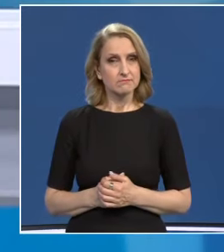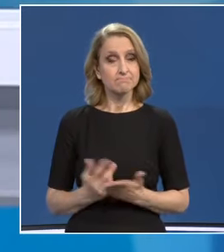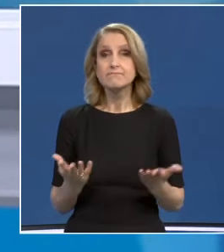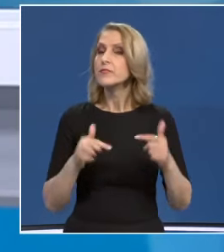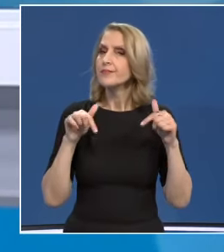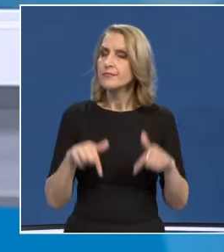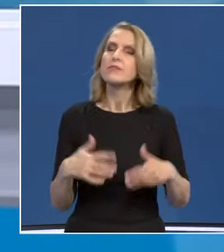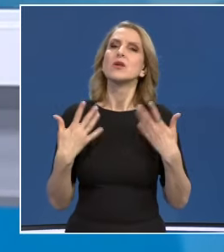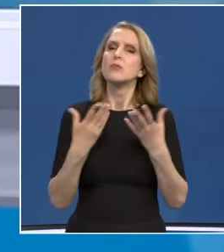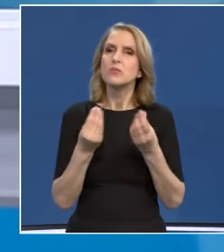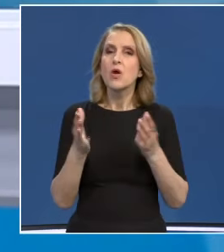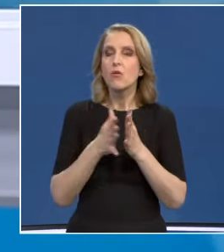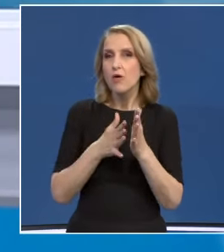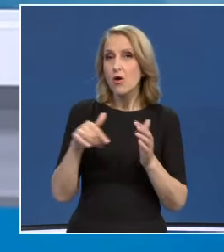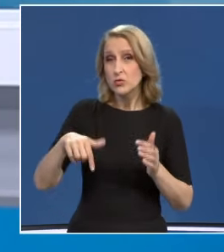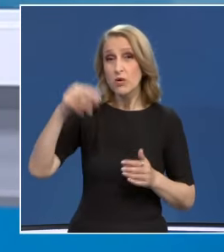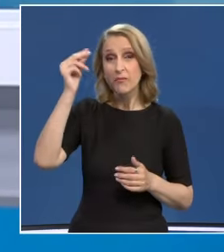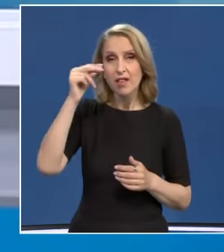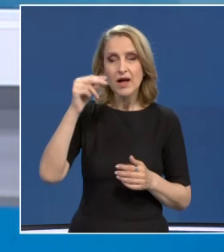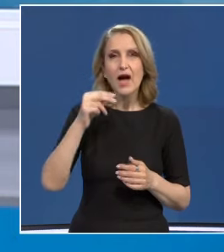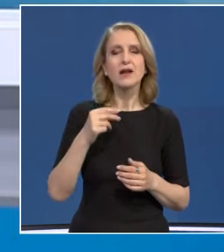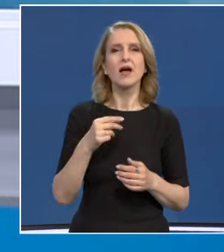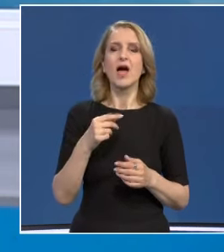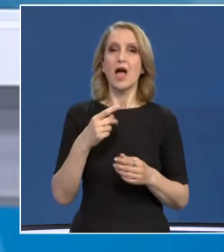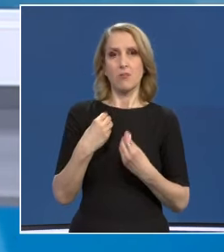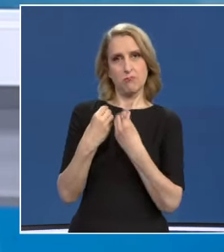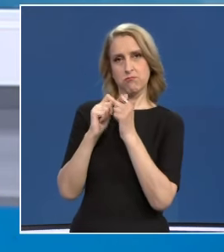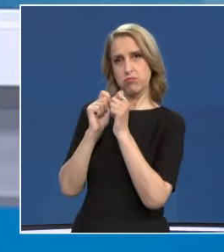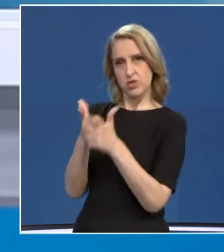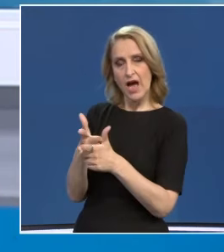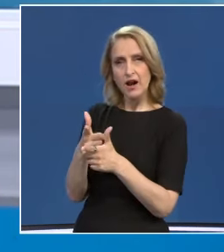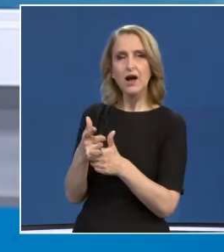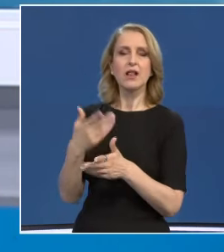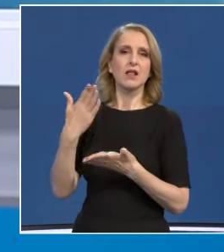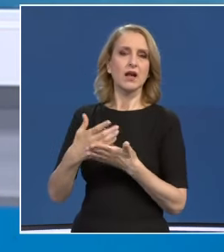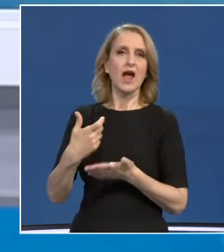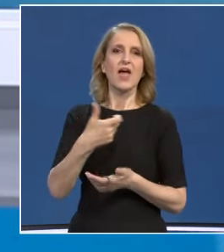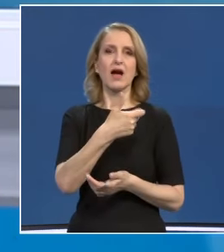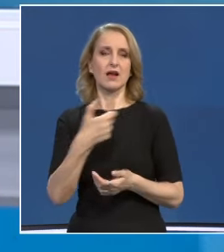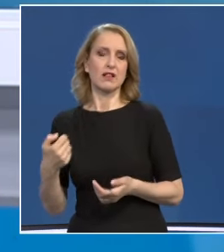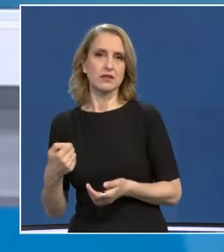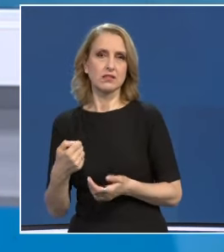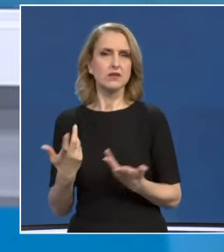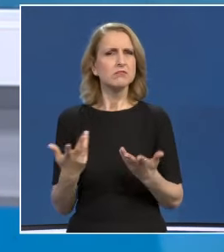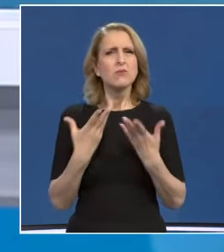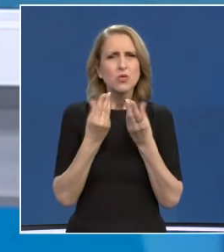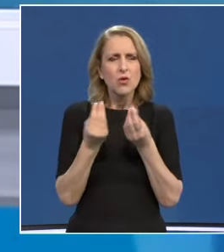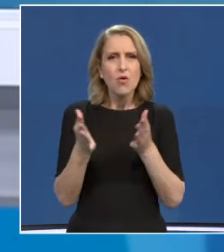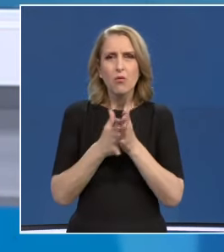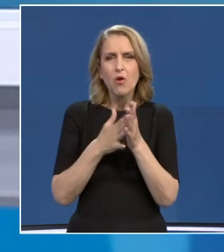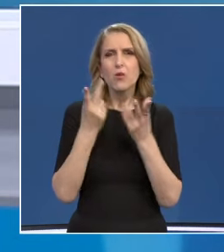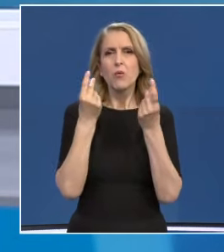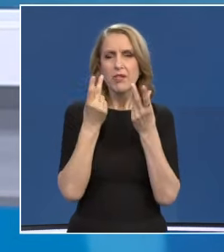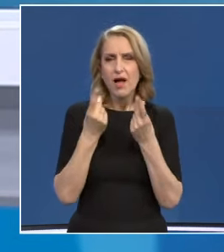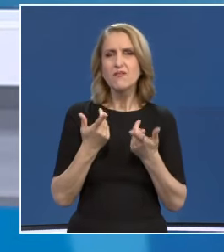У нас десетки нови ожилени по схемата «Подарък срещу кредит». Пощата на новините на Нова беше залята от оплаквания на хора,